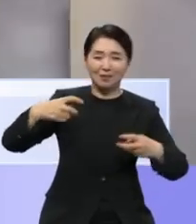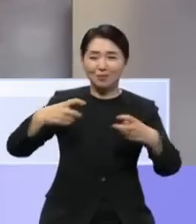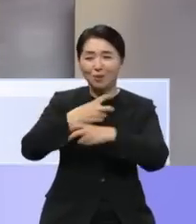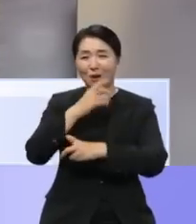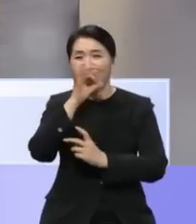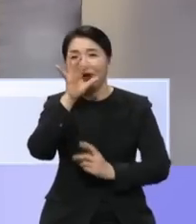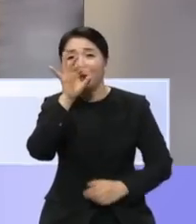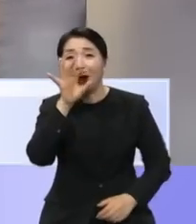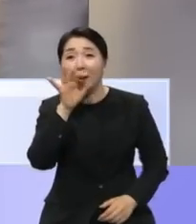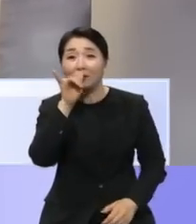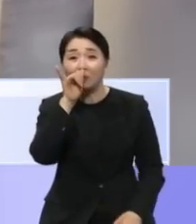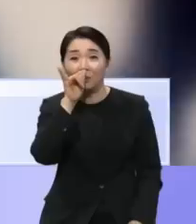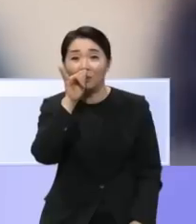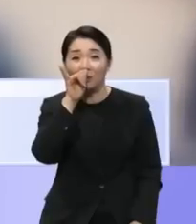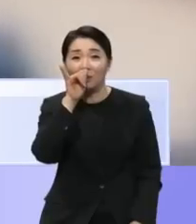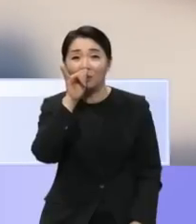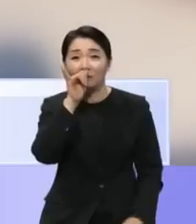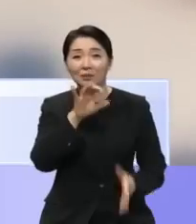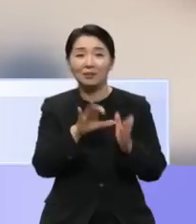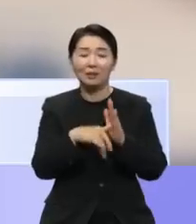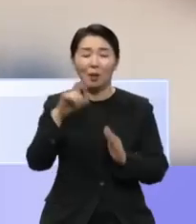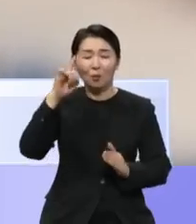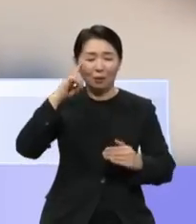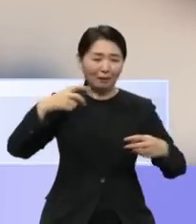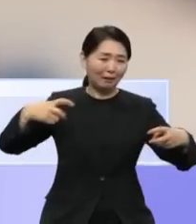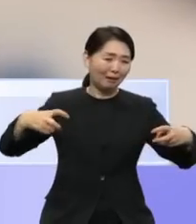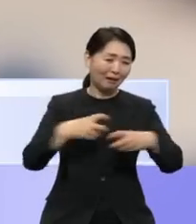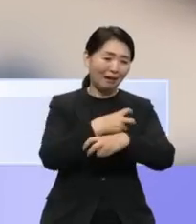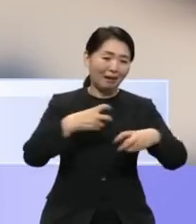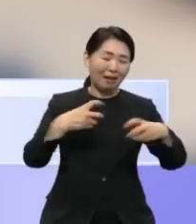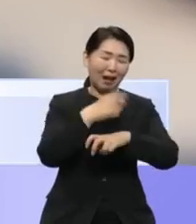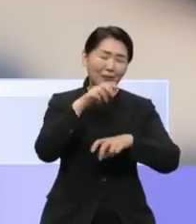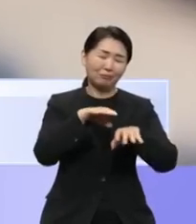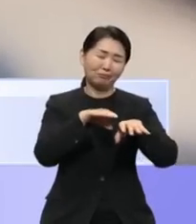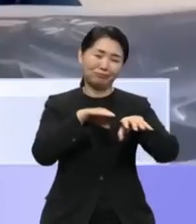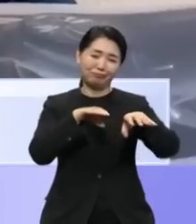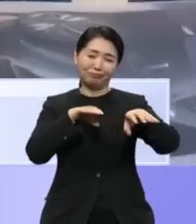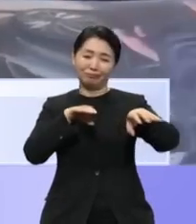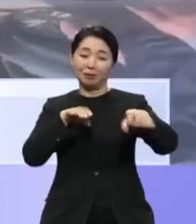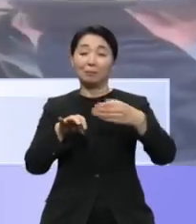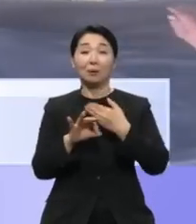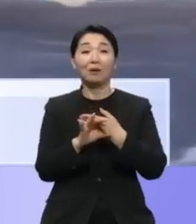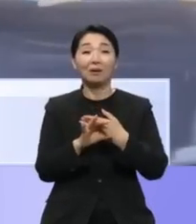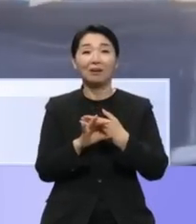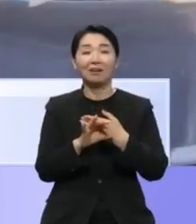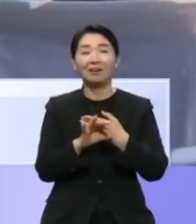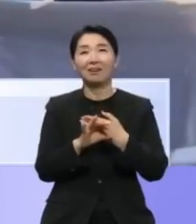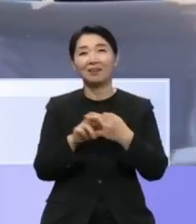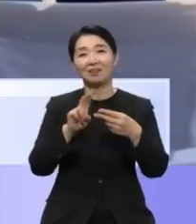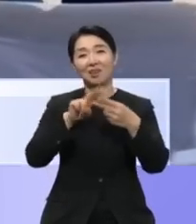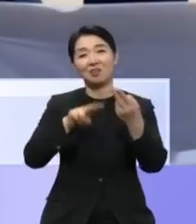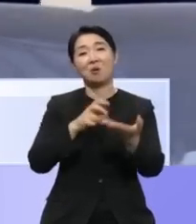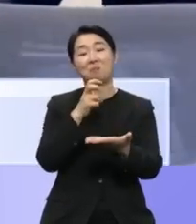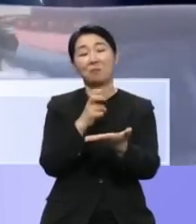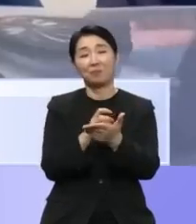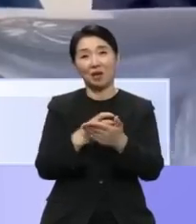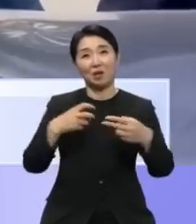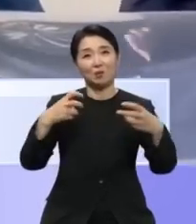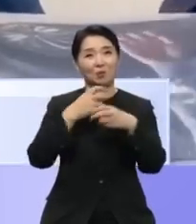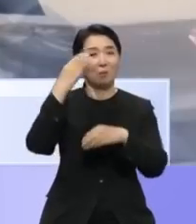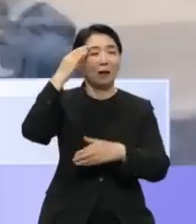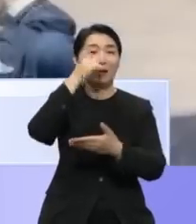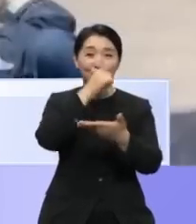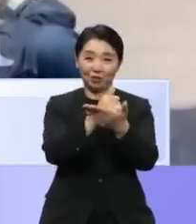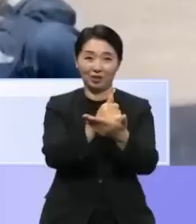불가능하게 한다든지 아니면 현저하게 통행을 불가능하게 한 상황을 초래했다면 형법상의 일반 교통방해죄라는 것이